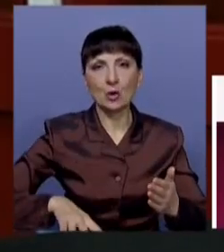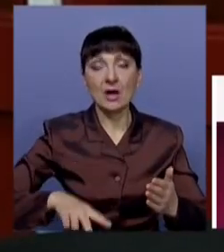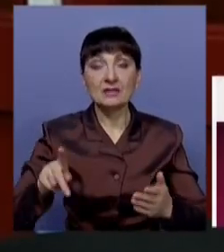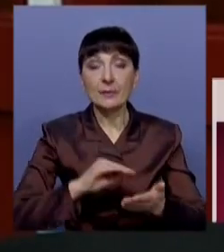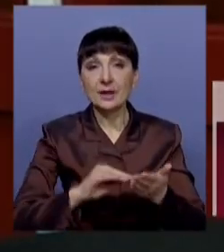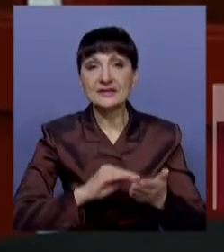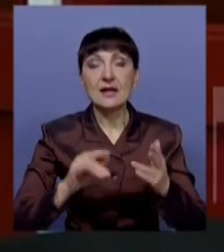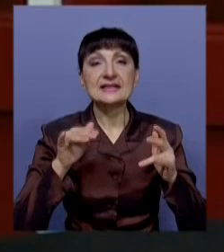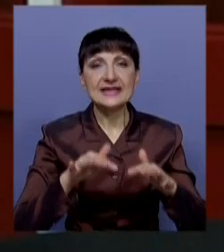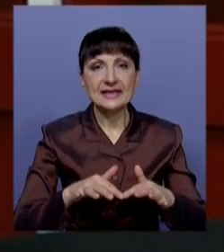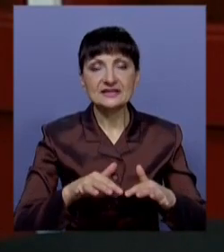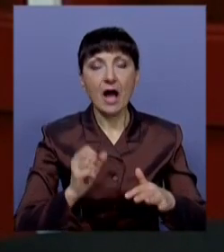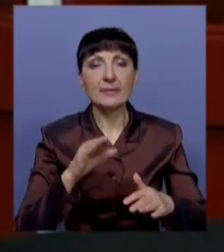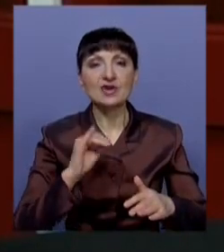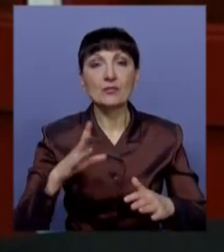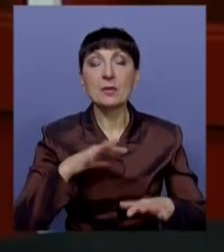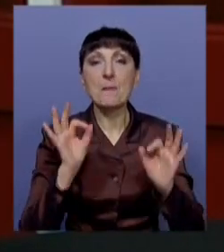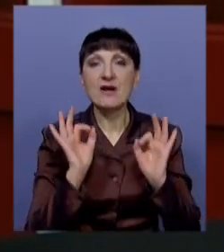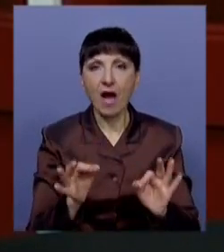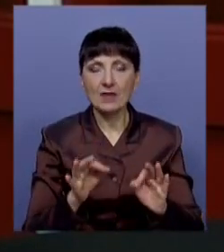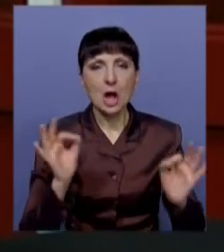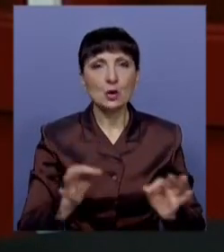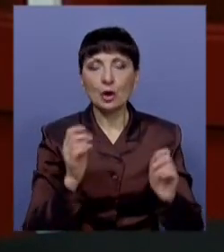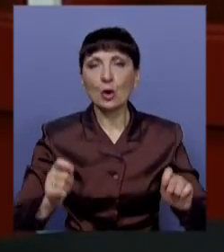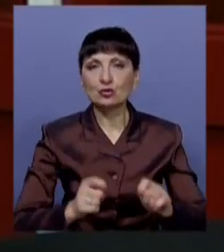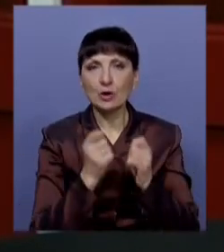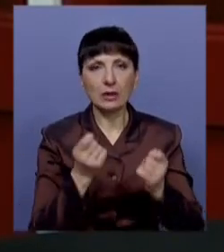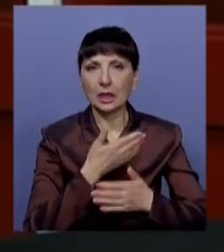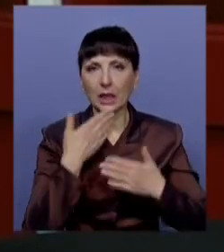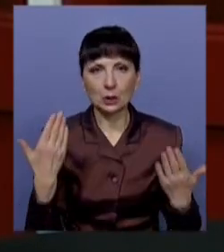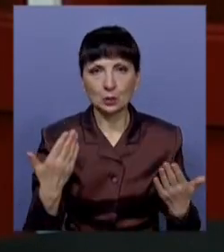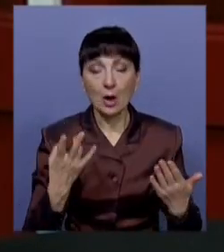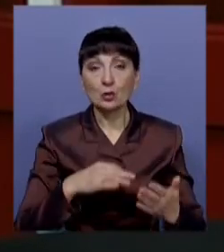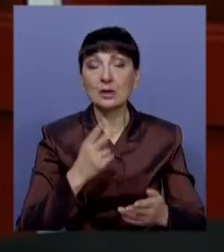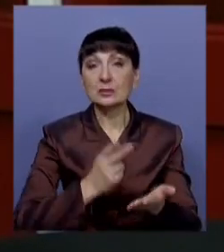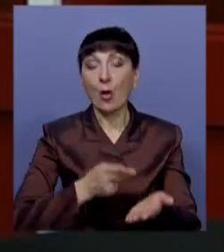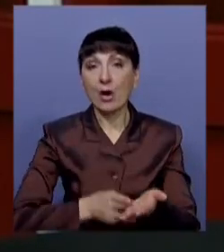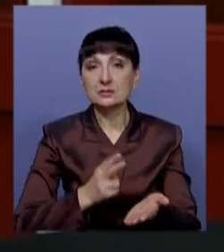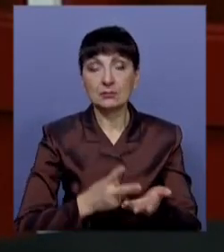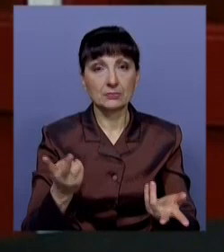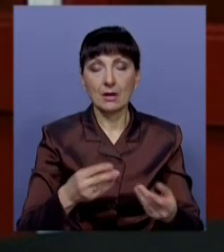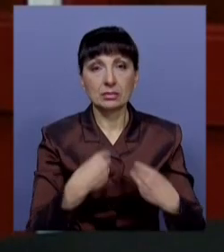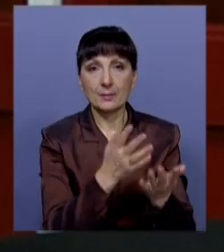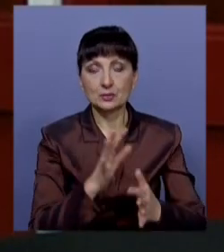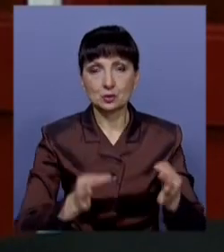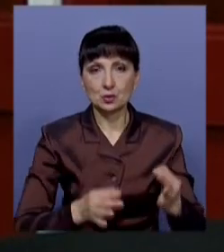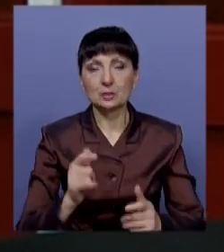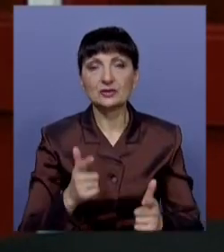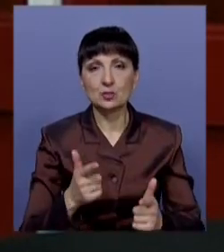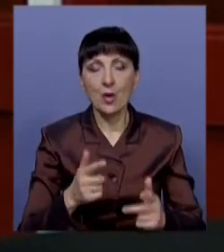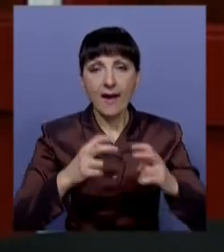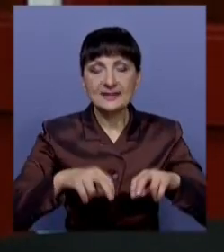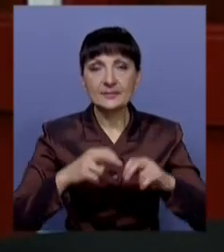написано, что действия Ахмеджанова были верными, никаких нарушений не обнаружено. Но эти доказательства не предоставили суду.